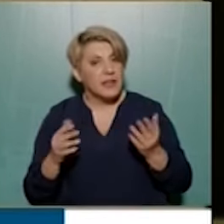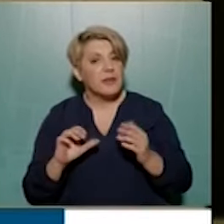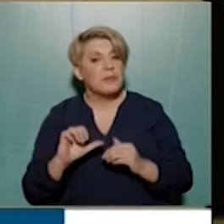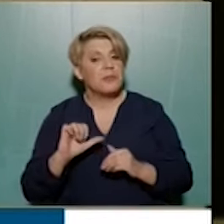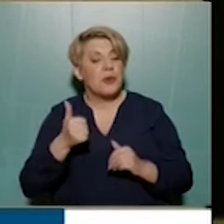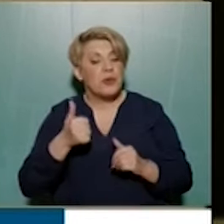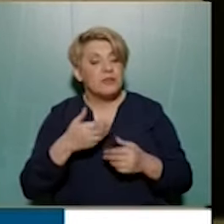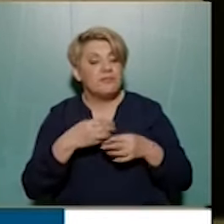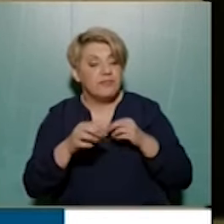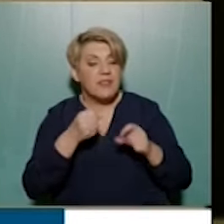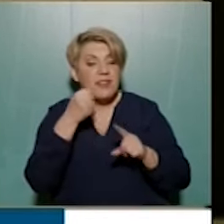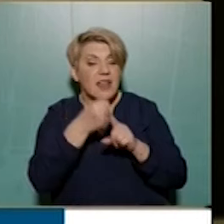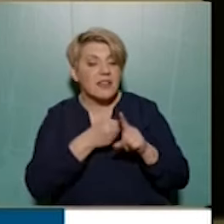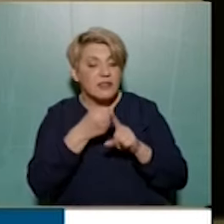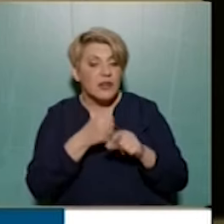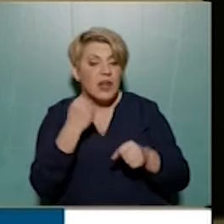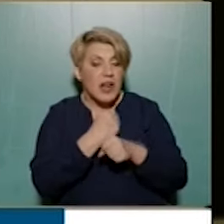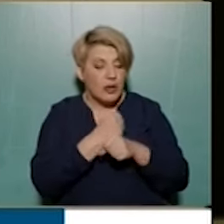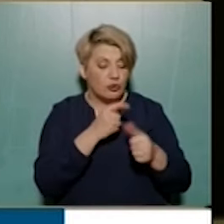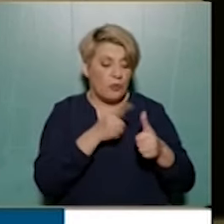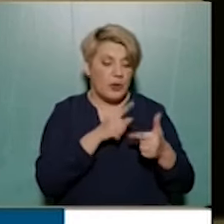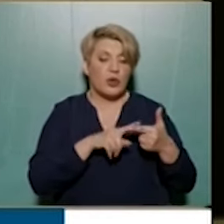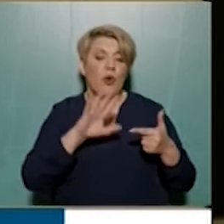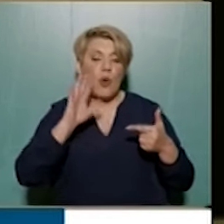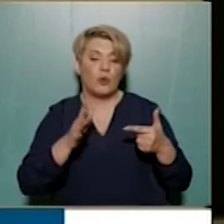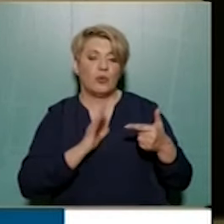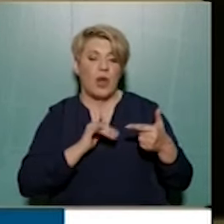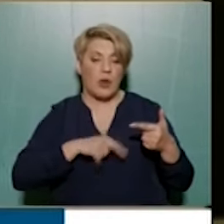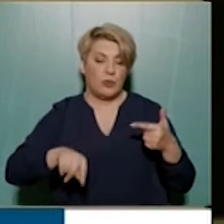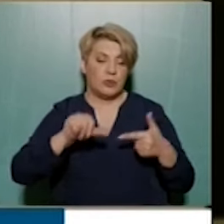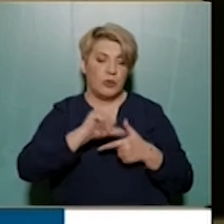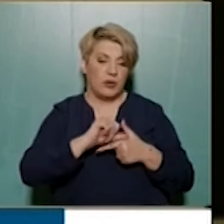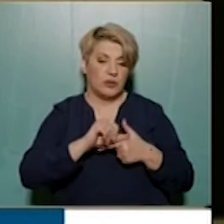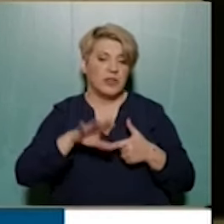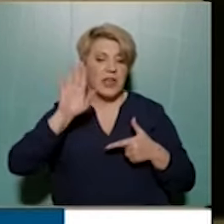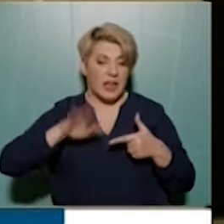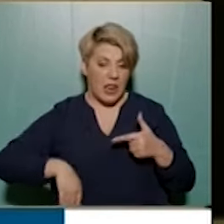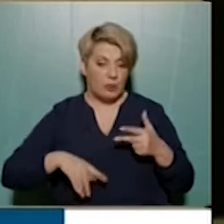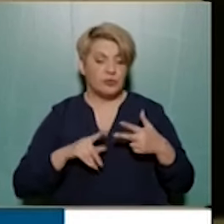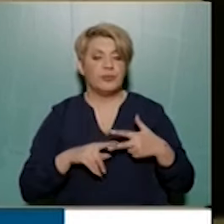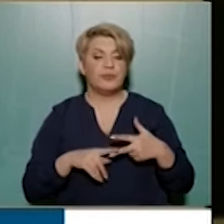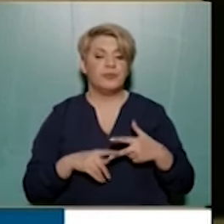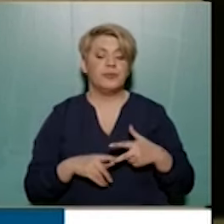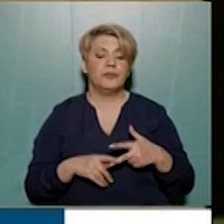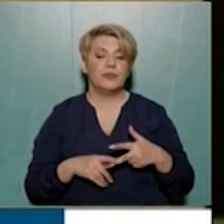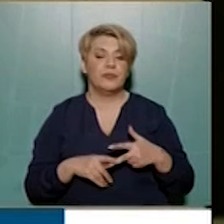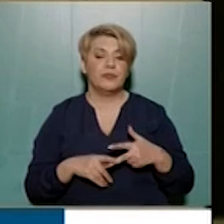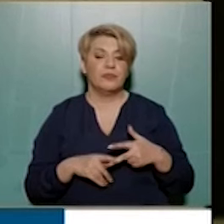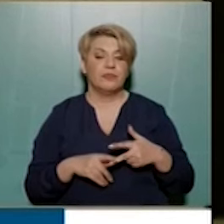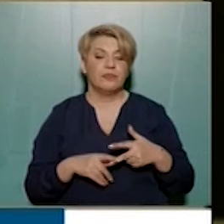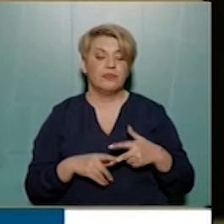πρώτη γραμμή διεκδίκηση και των εργαζομένων και όλου του λαού της πόλης. Και τέλος, εντάξει, επειδή